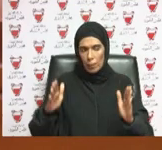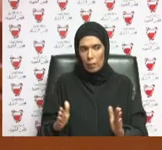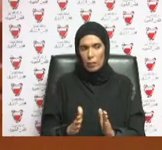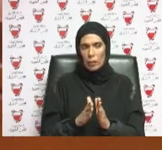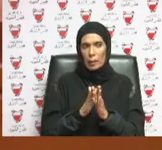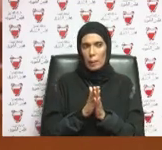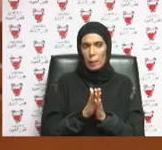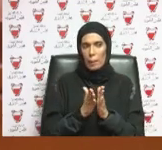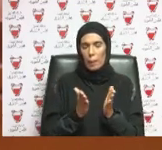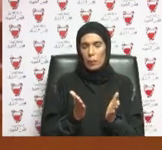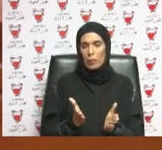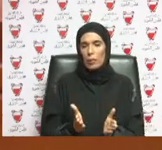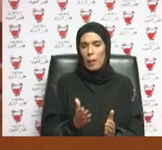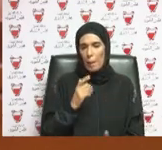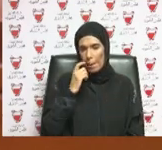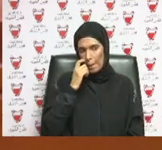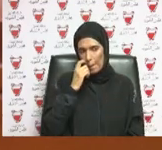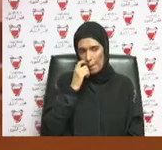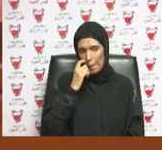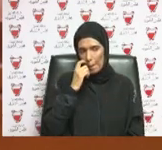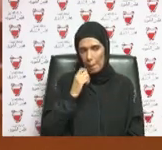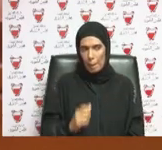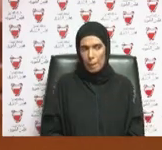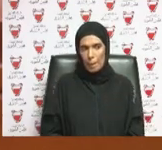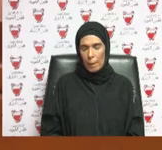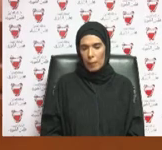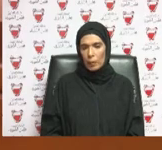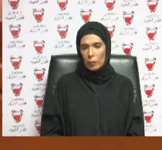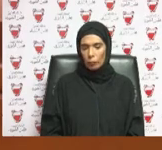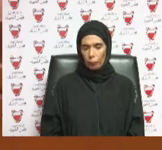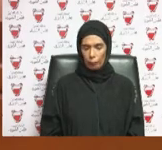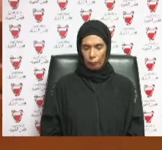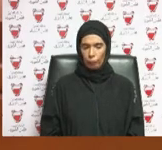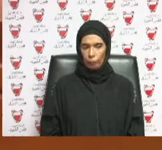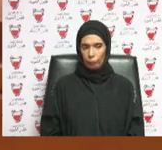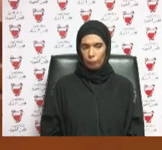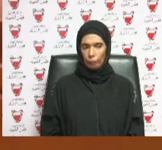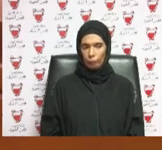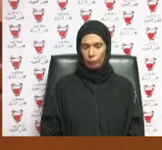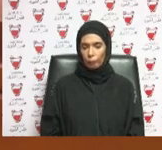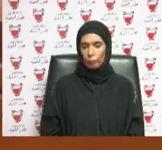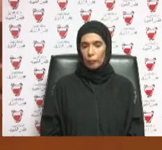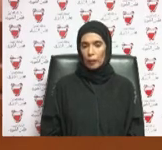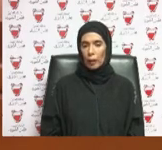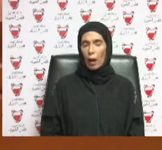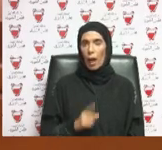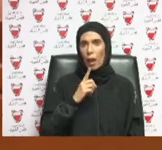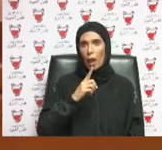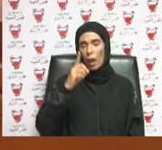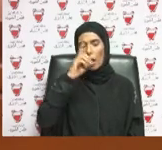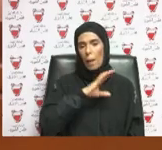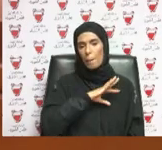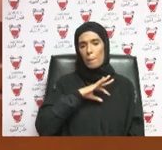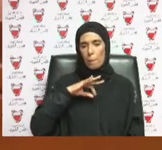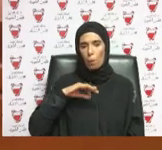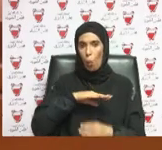دون ذلك، إلى ما دون سطح ذلك اليم من أغوار وأسحاق. كان الفقيد رحمه الله أمة في